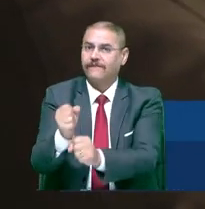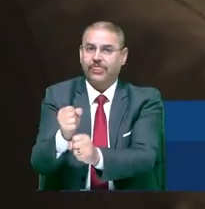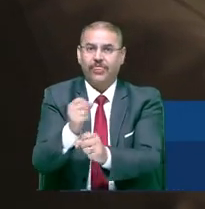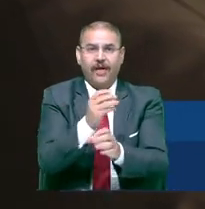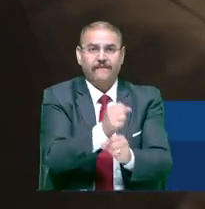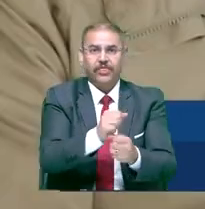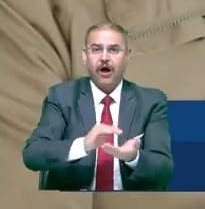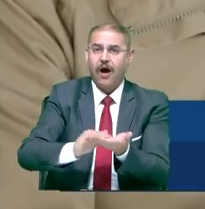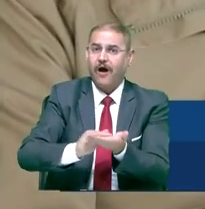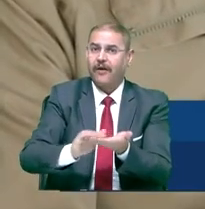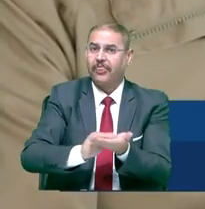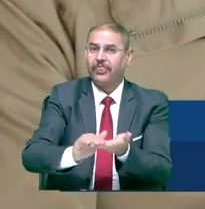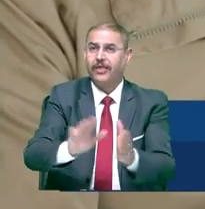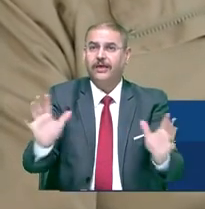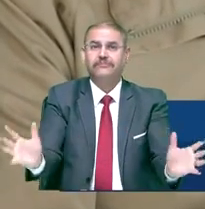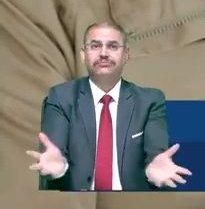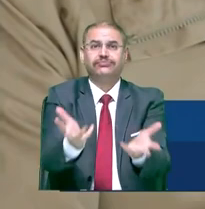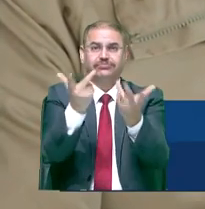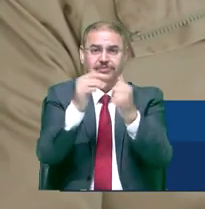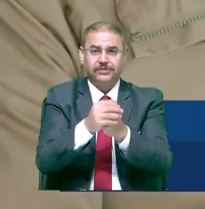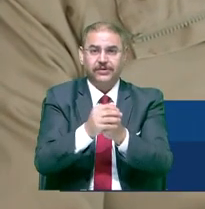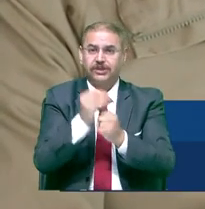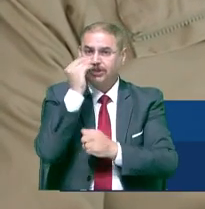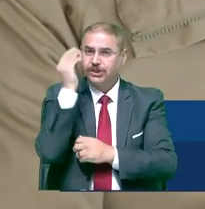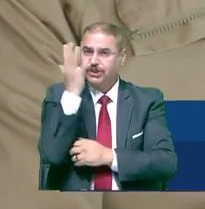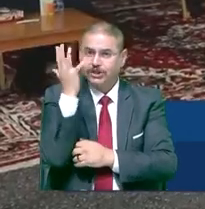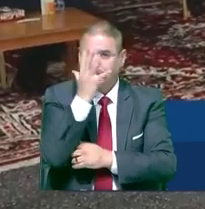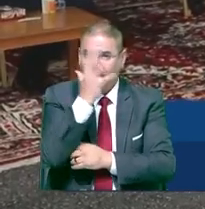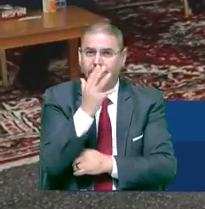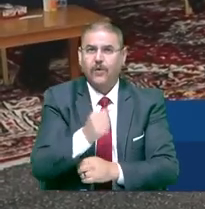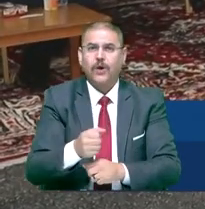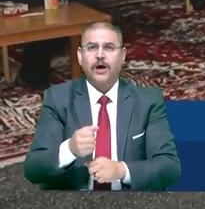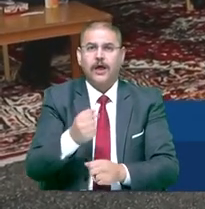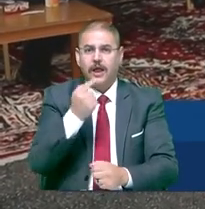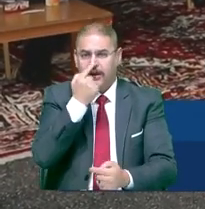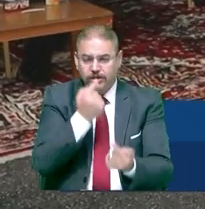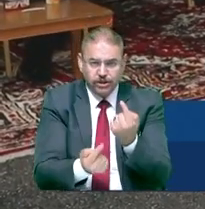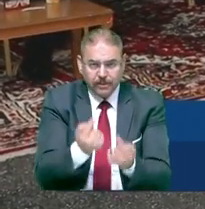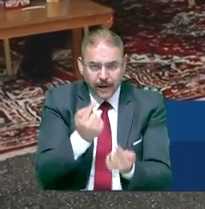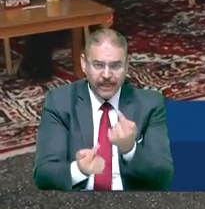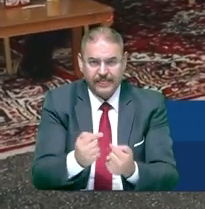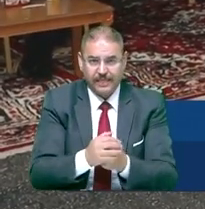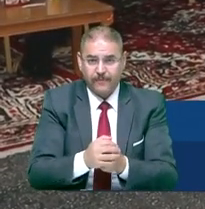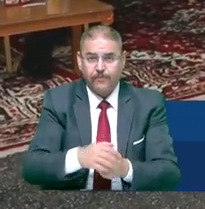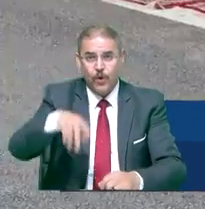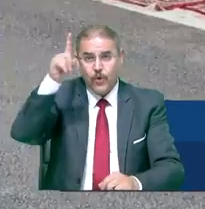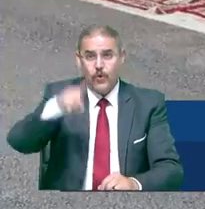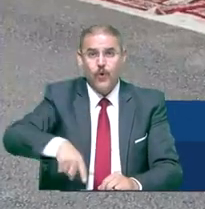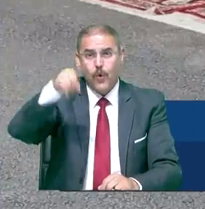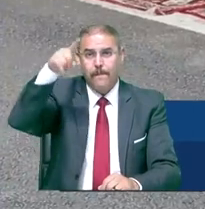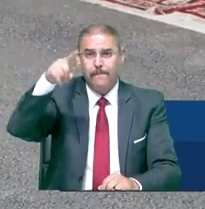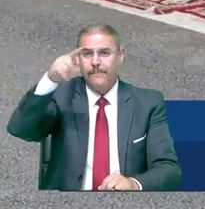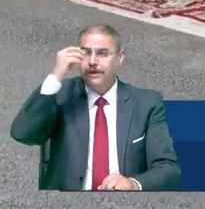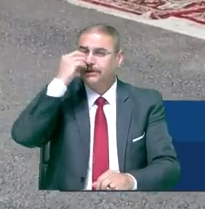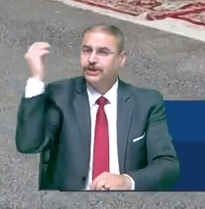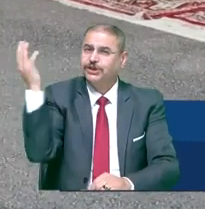خيراتها واستثمار غلاتها ومنها الاشجار والثروه النباتيه ونحتفل بيوم الشجره ونحيطها